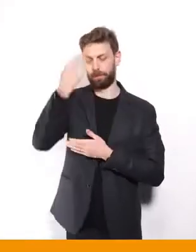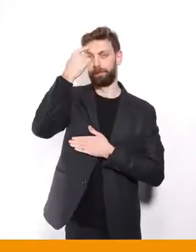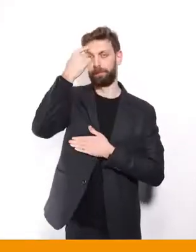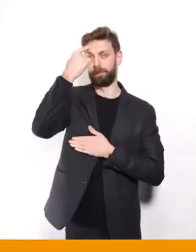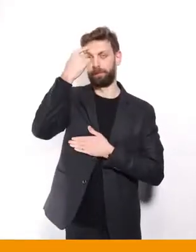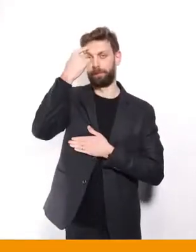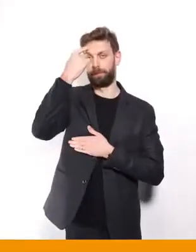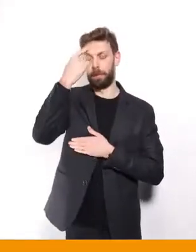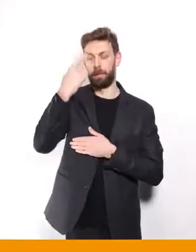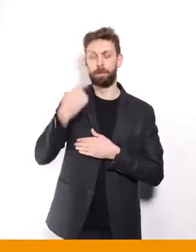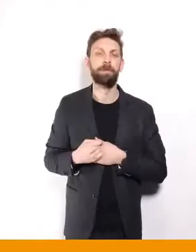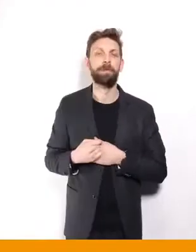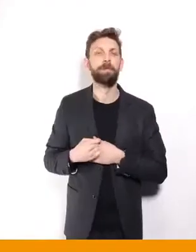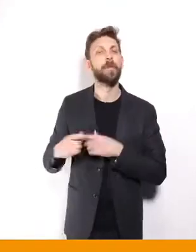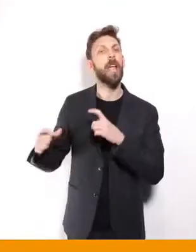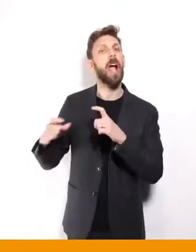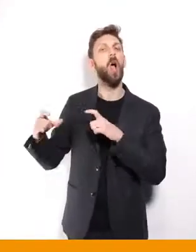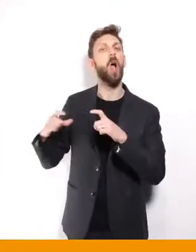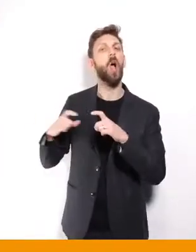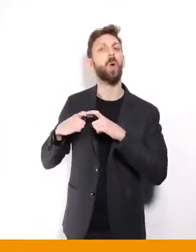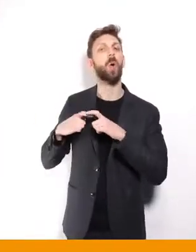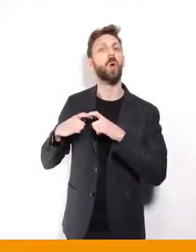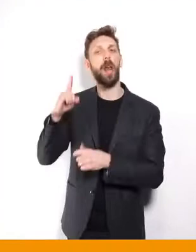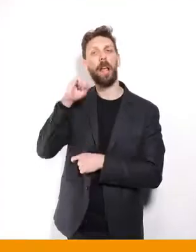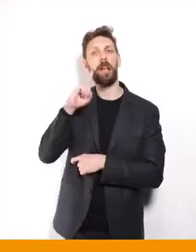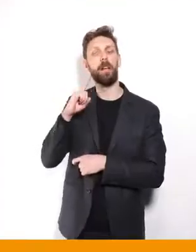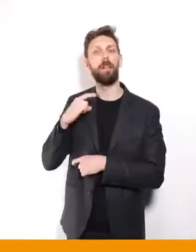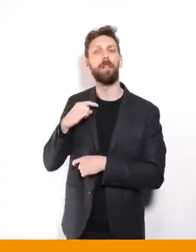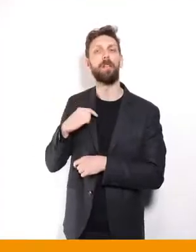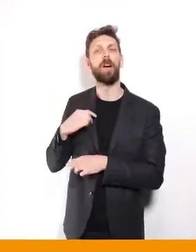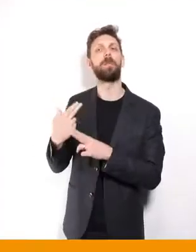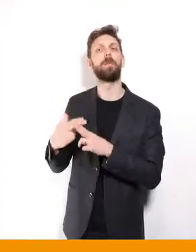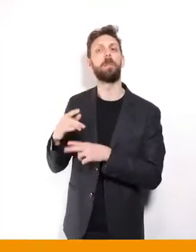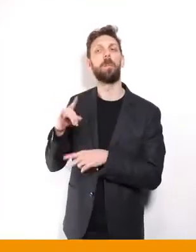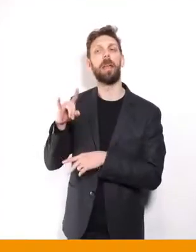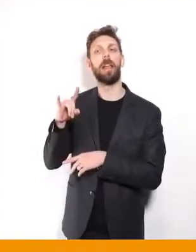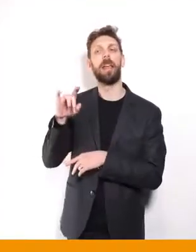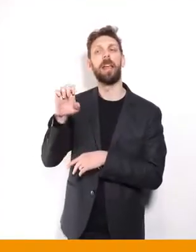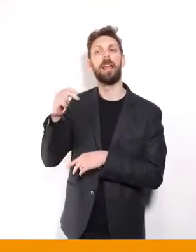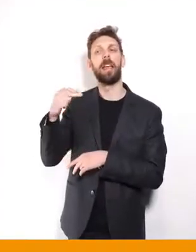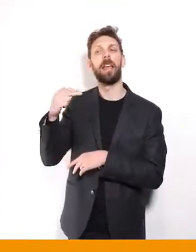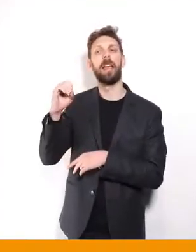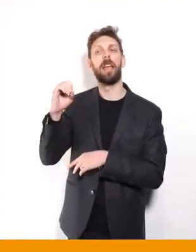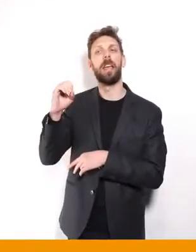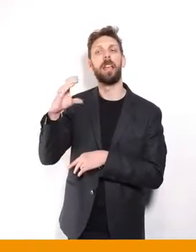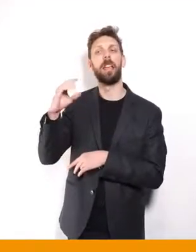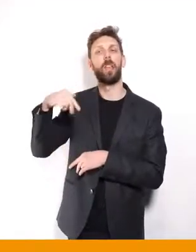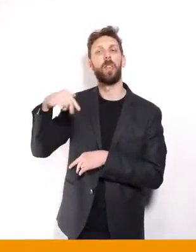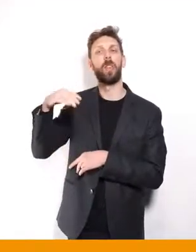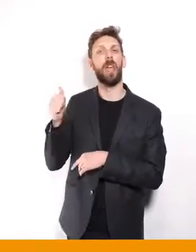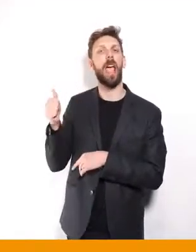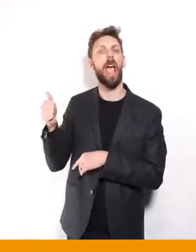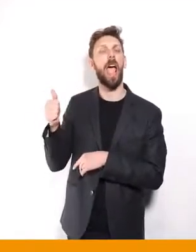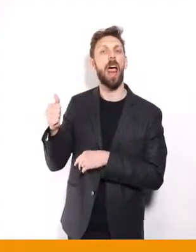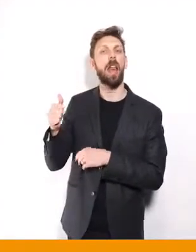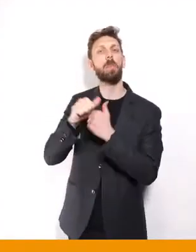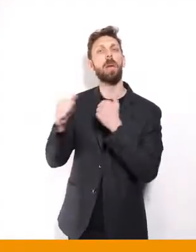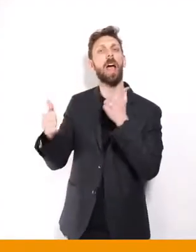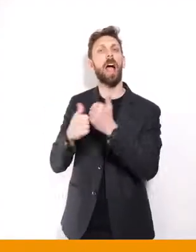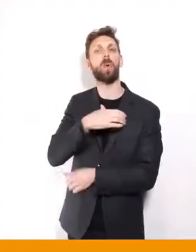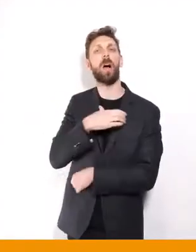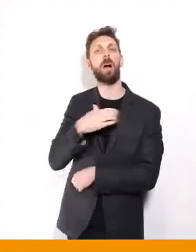est arrivé à ma collègue Audrey Enoch, qui, peut-être le savez-vous, est adjointe au maire de